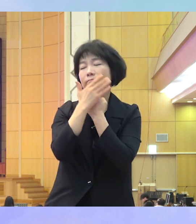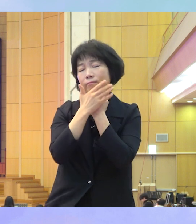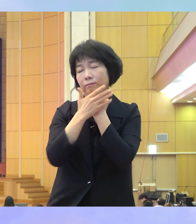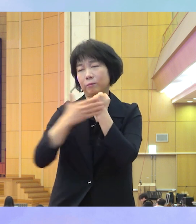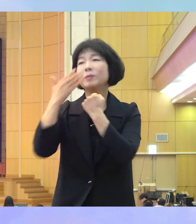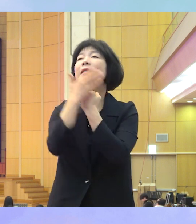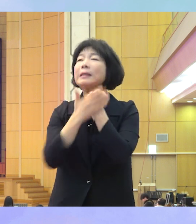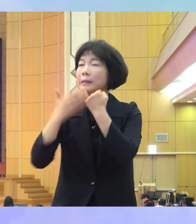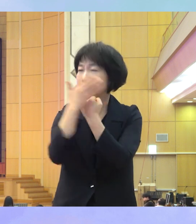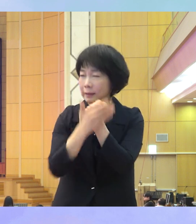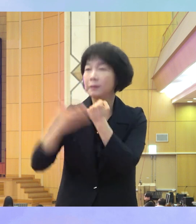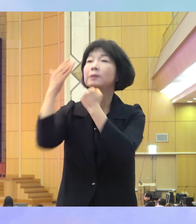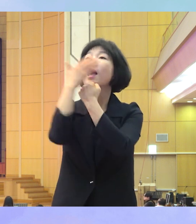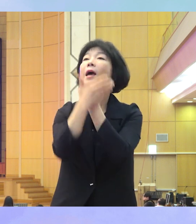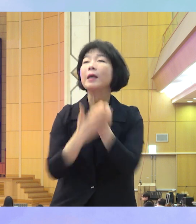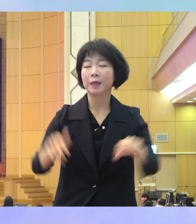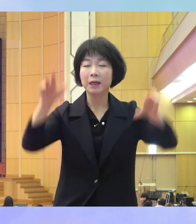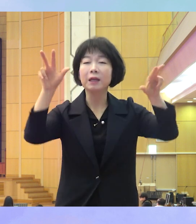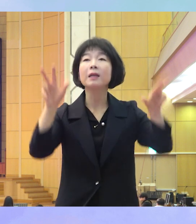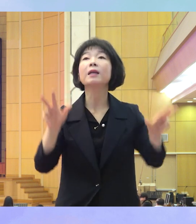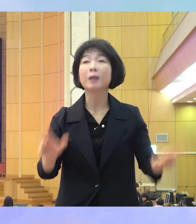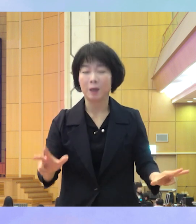주의 은혜